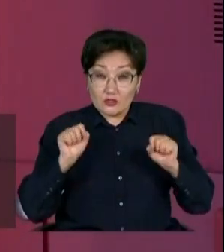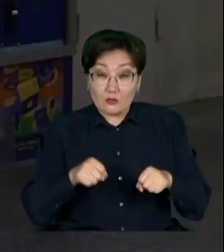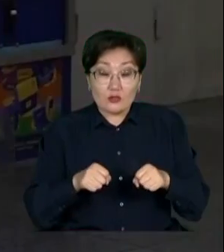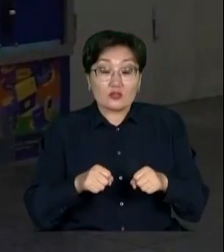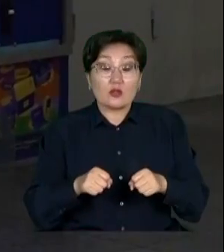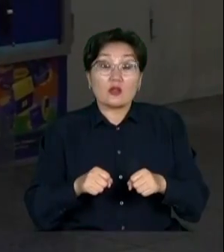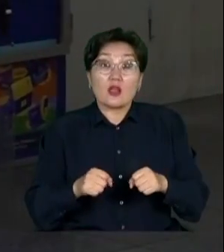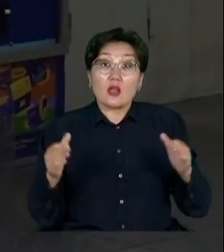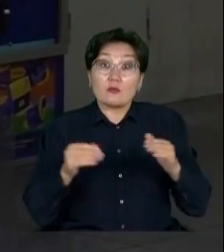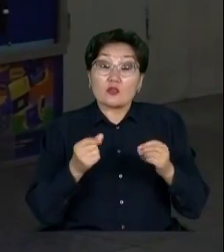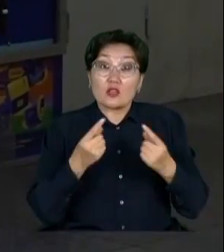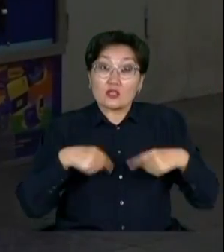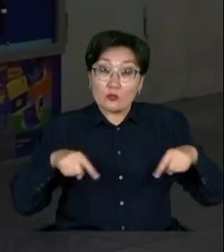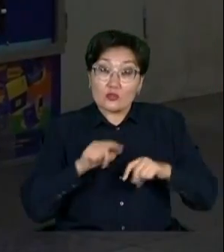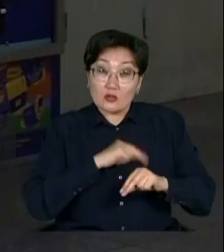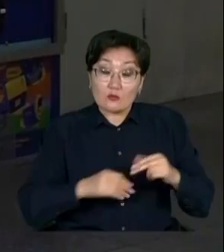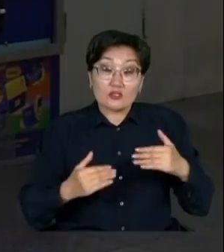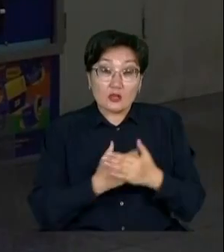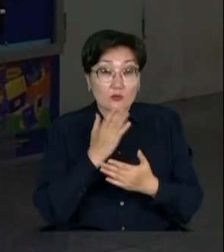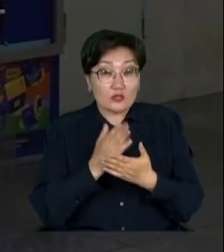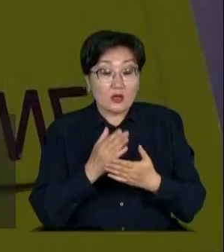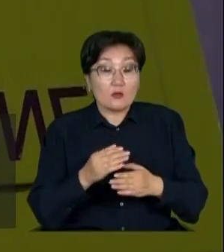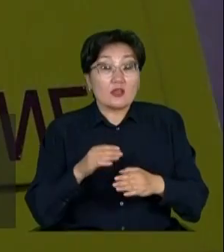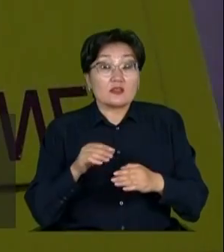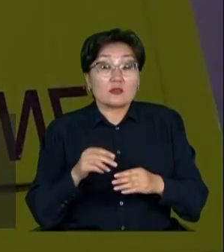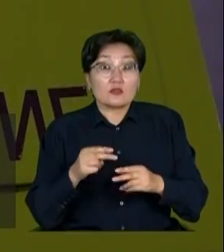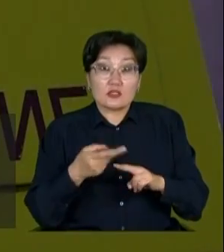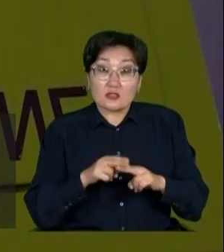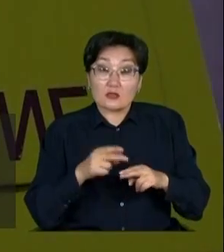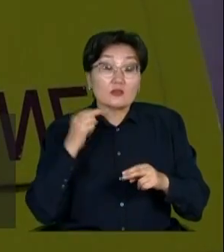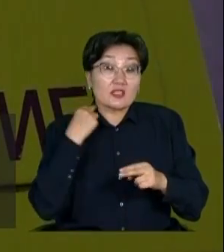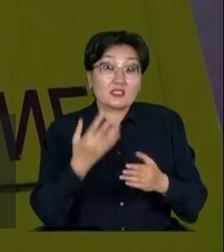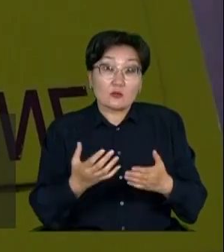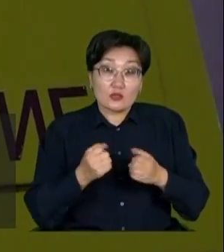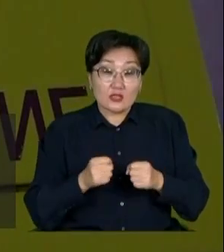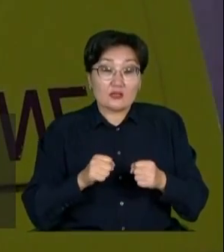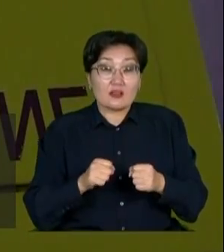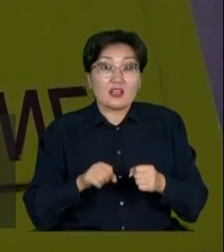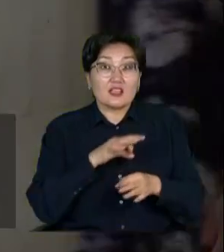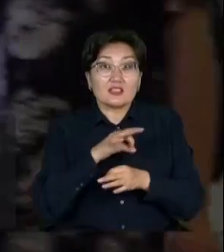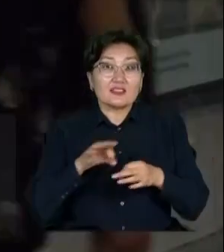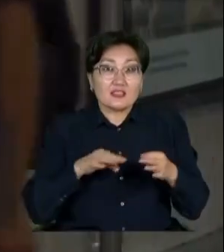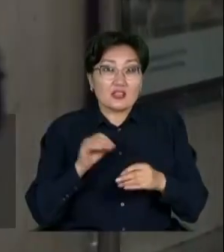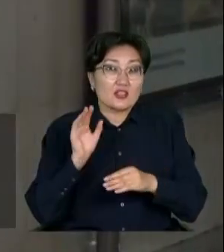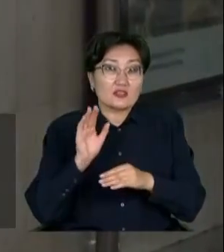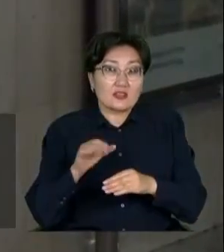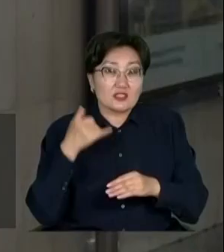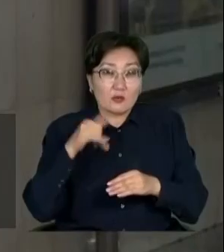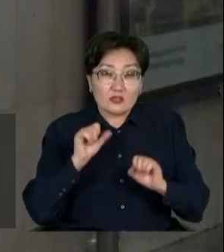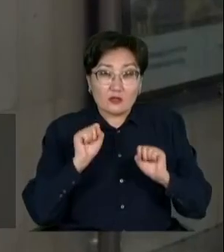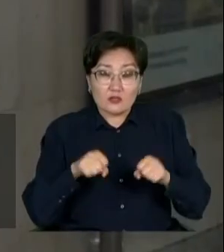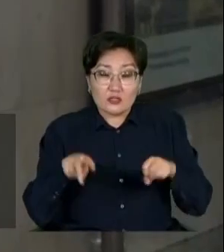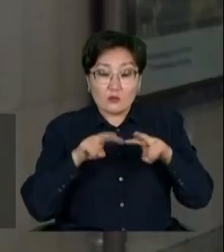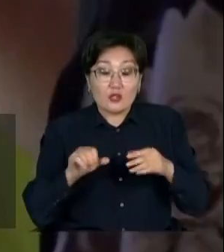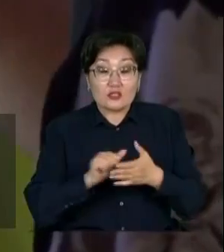жұмысында да жаңашылдық бар. Мәселен, ендігіде микрозайым мамандары қарыз алушыларды артық мазалай алмайды. Талқылауға түскен құжатқа